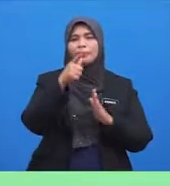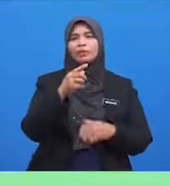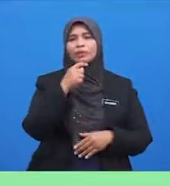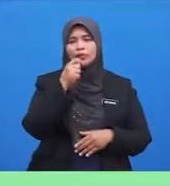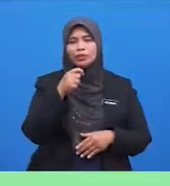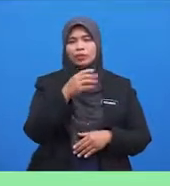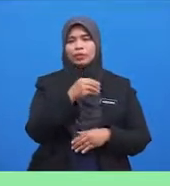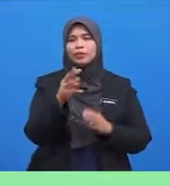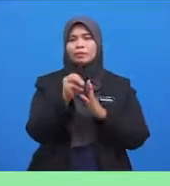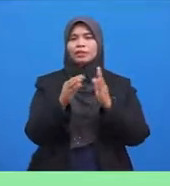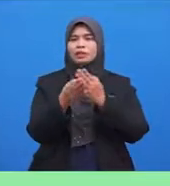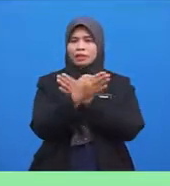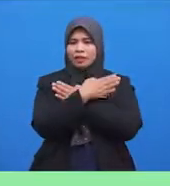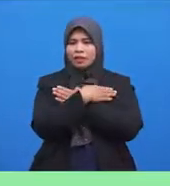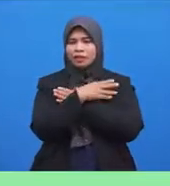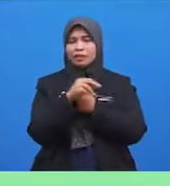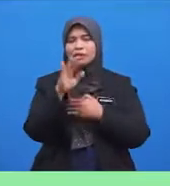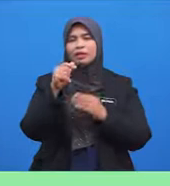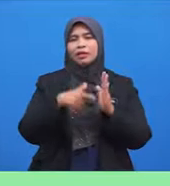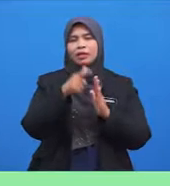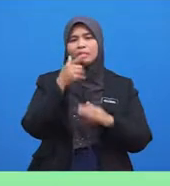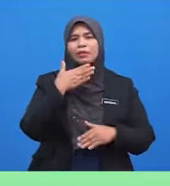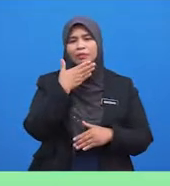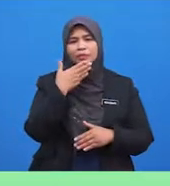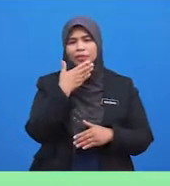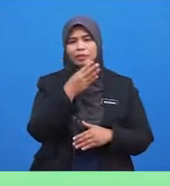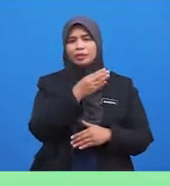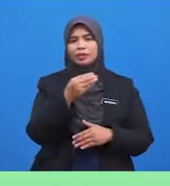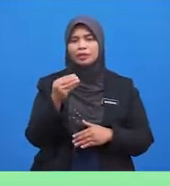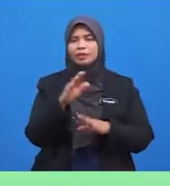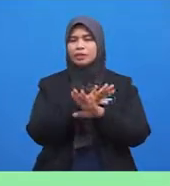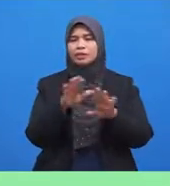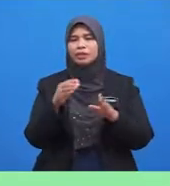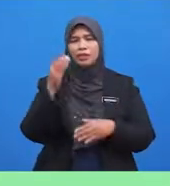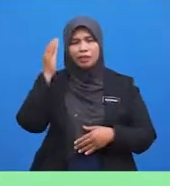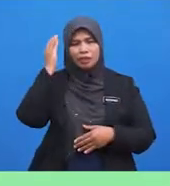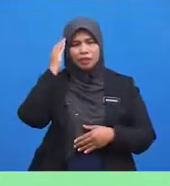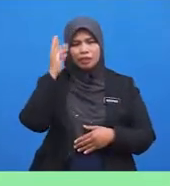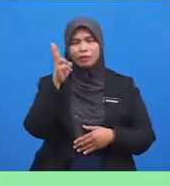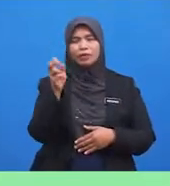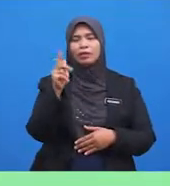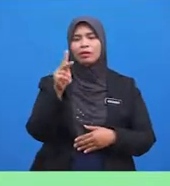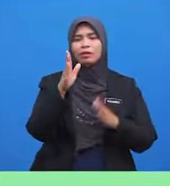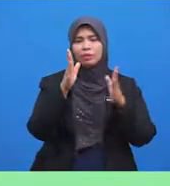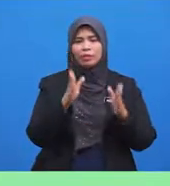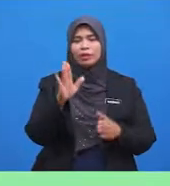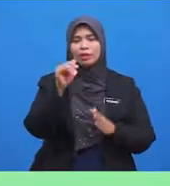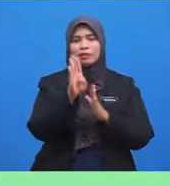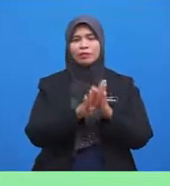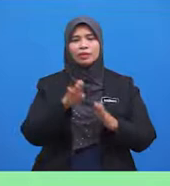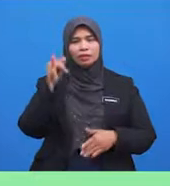dan menyayangi yang lebih muda, serta yang tidak mengetahui hak orang yang